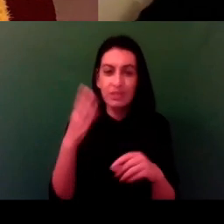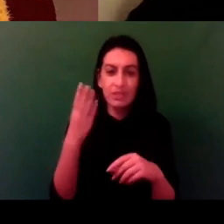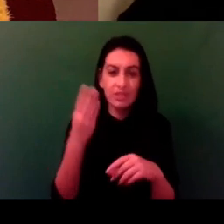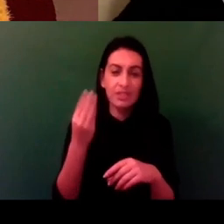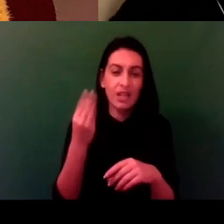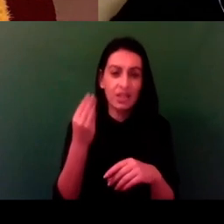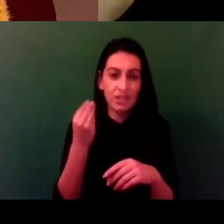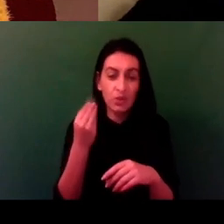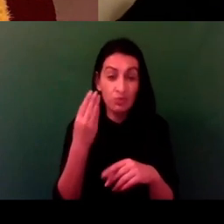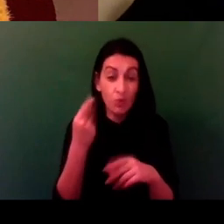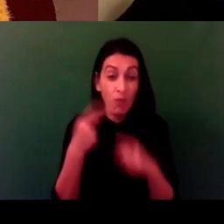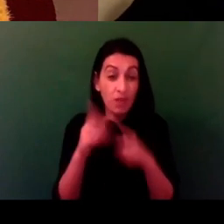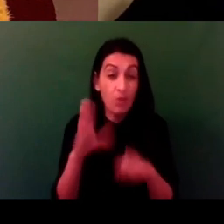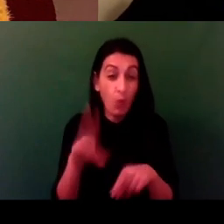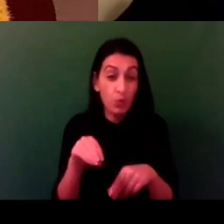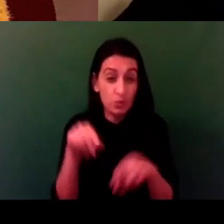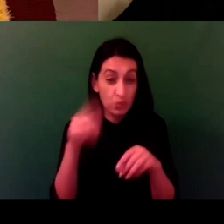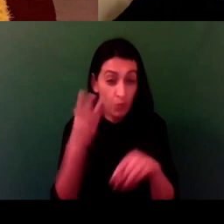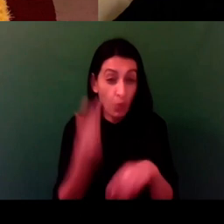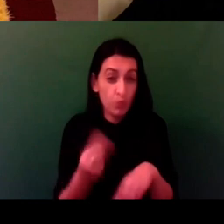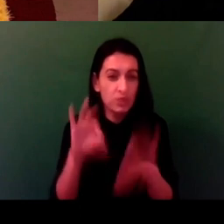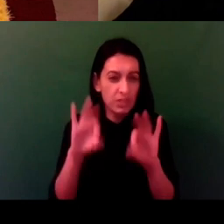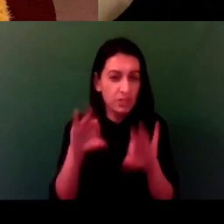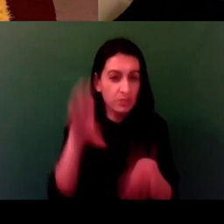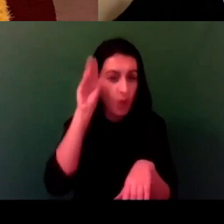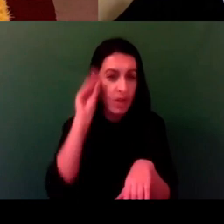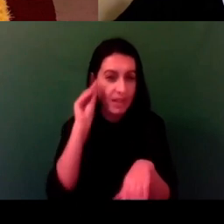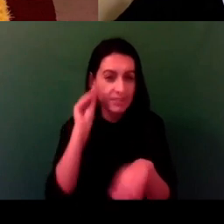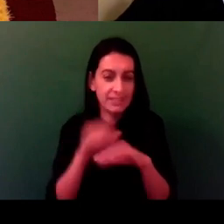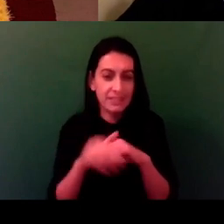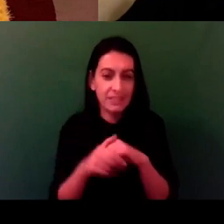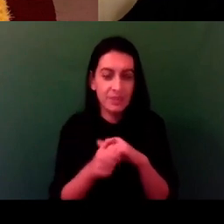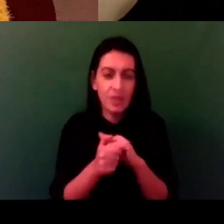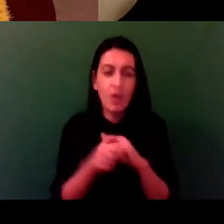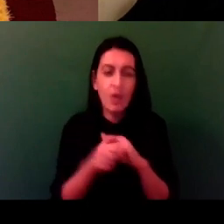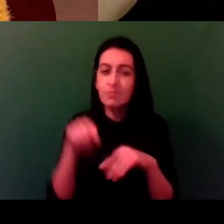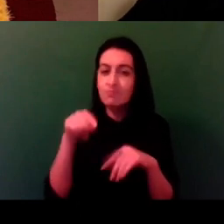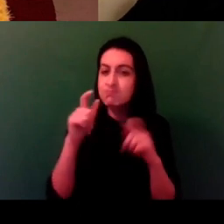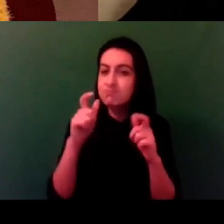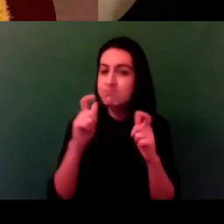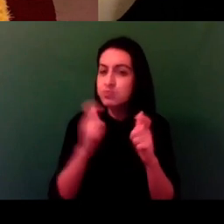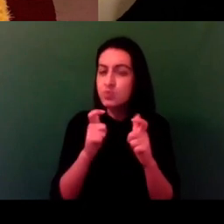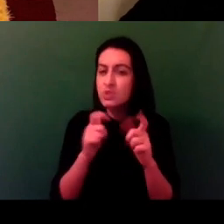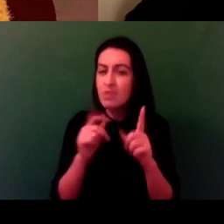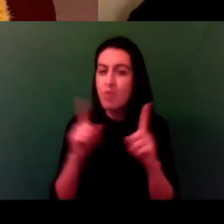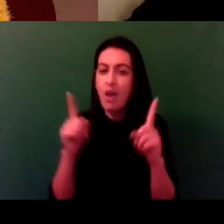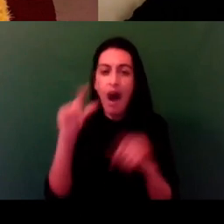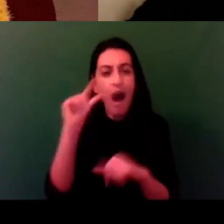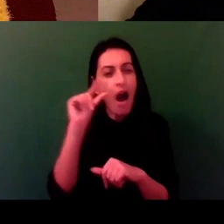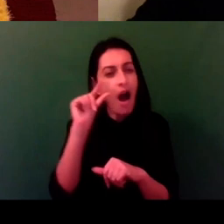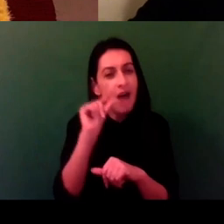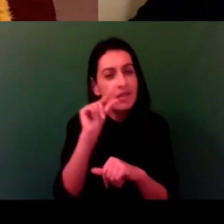homojenite olduğunda da aslında sınırlı bir katılımcılıktan ve sınırlı temsiliyetten söz ediyoruz. Yani tabii ki burada böyle bir ideal